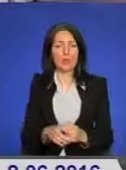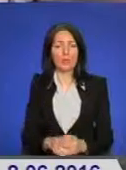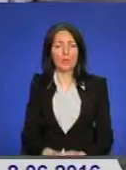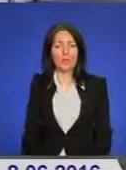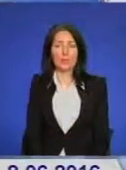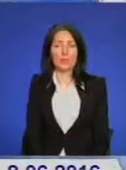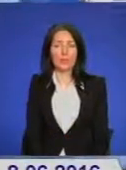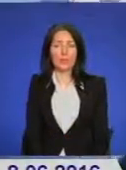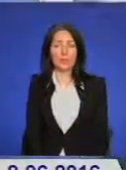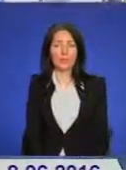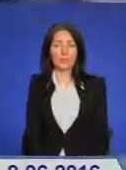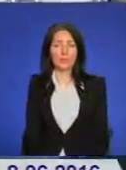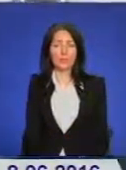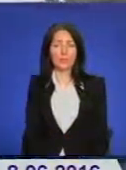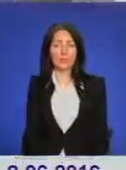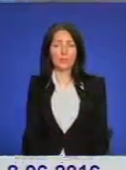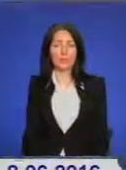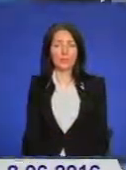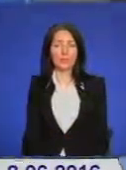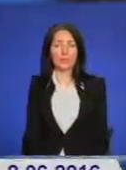3400 гривень. Тож є надія, що